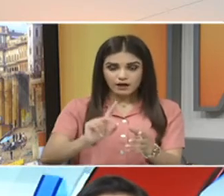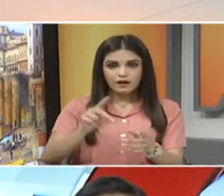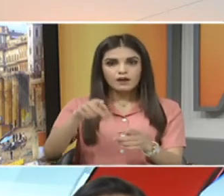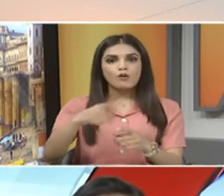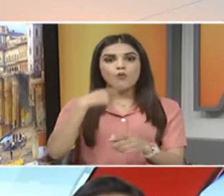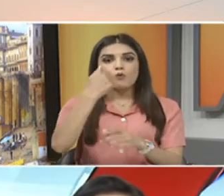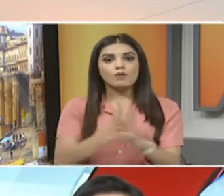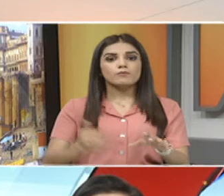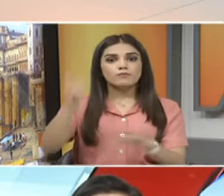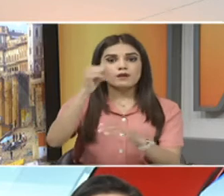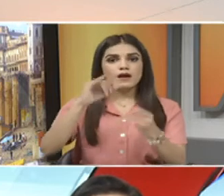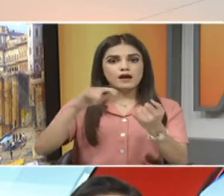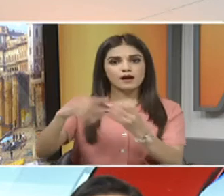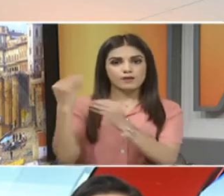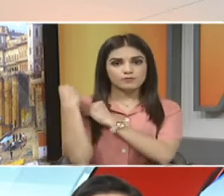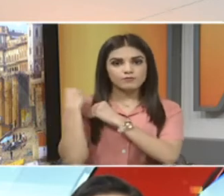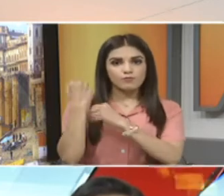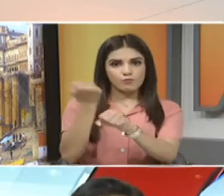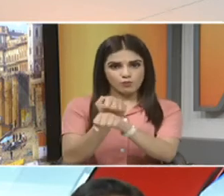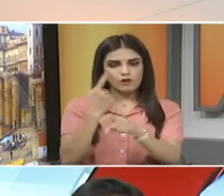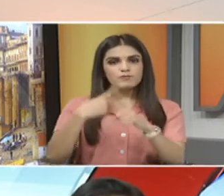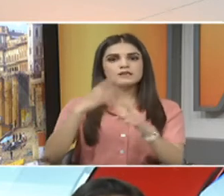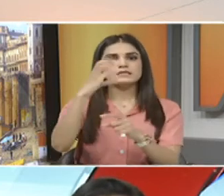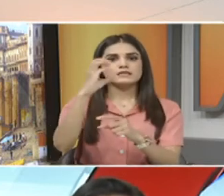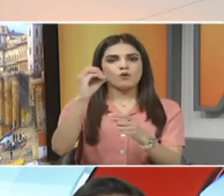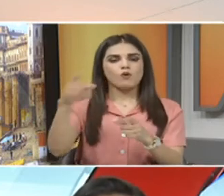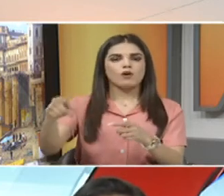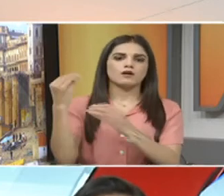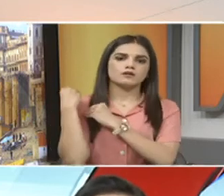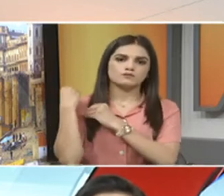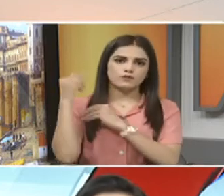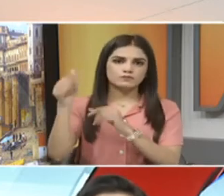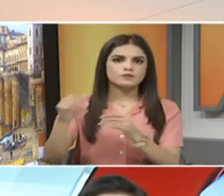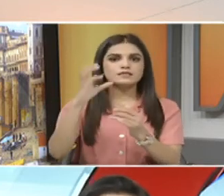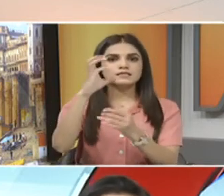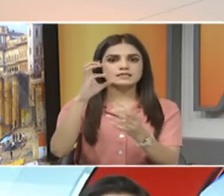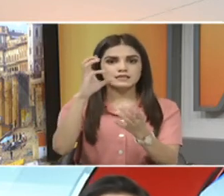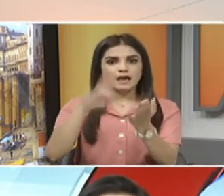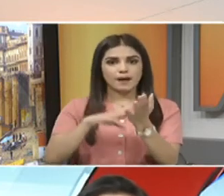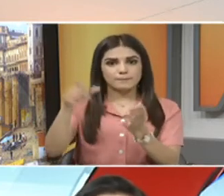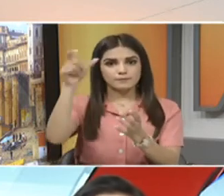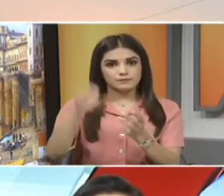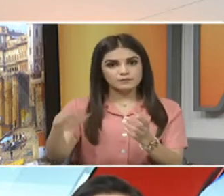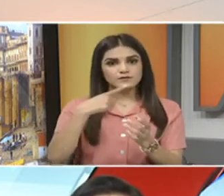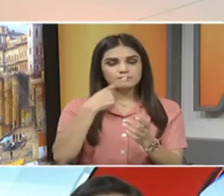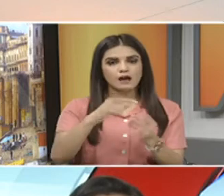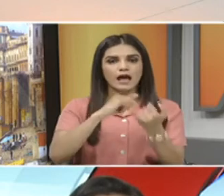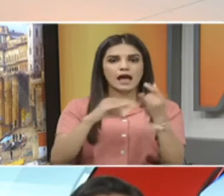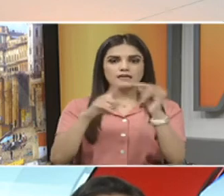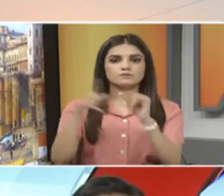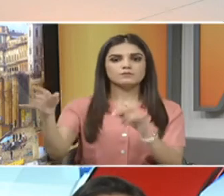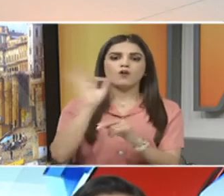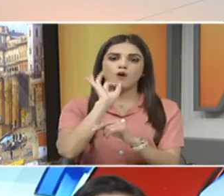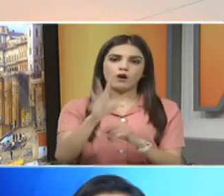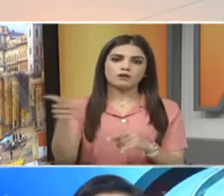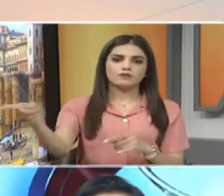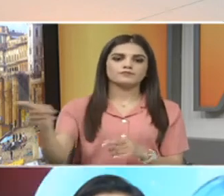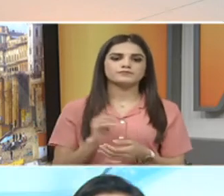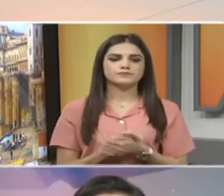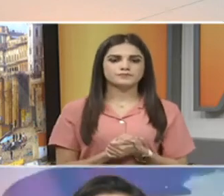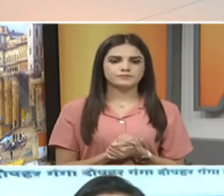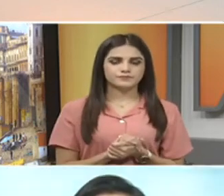उस पर इंस्पेक्टर और सीओ पर कार्रवाई होगी। सीएम ने कहा ऐसी घटना पर एसपी जवाबदेह हैं।